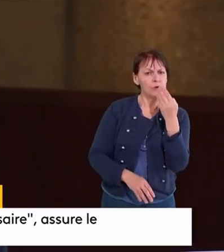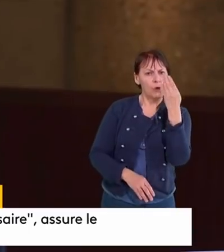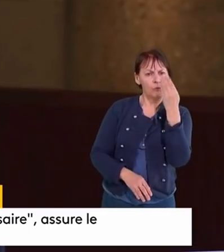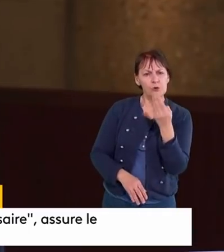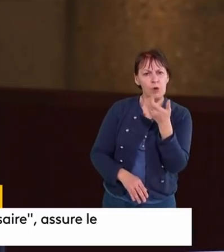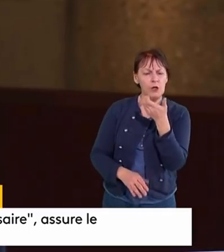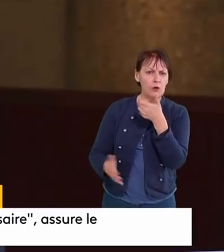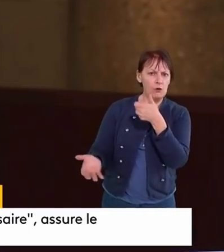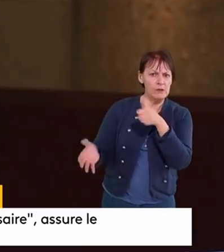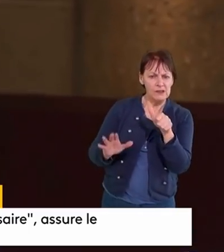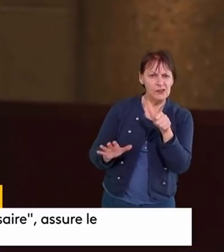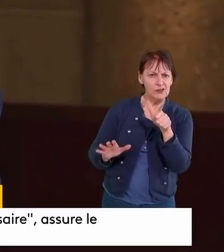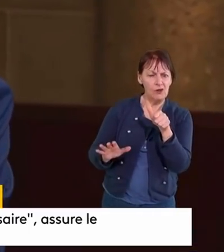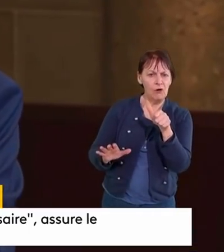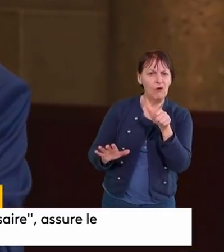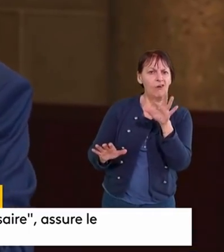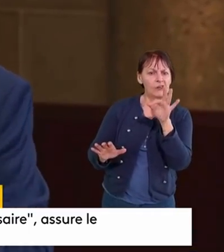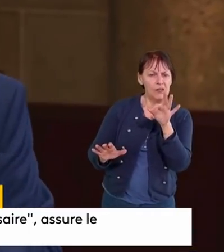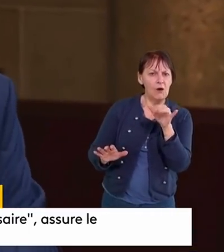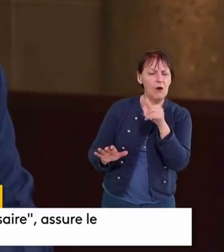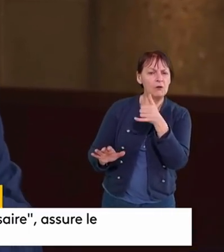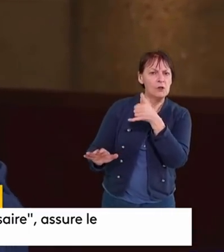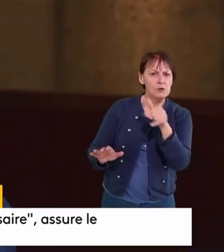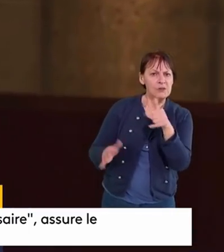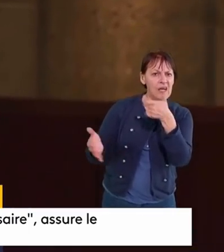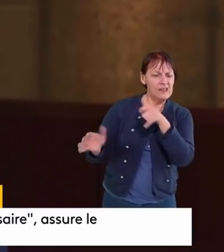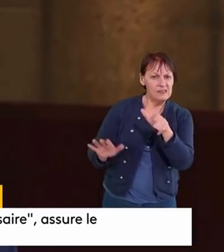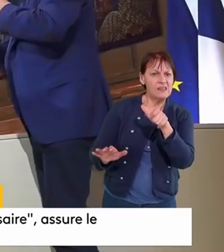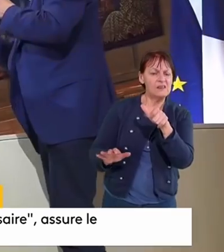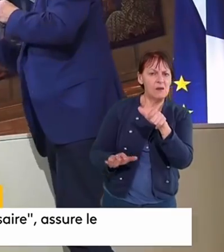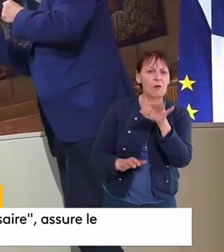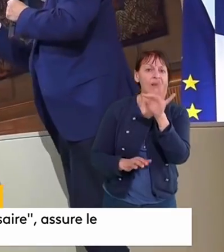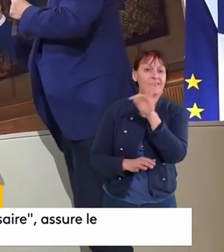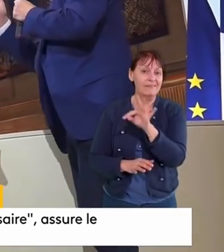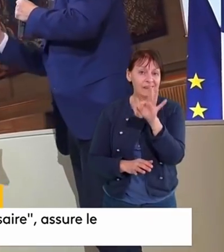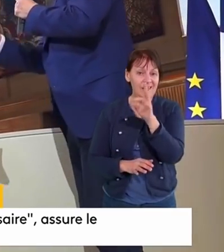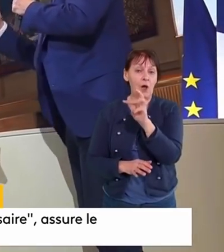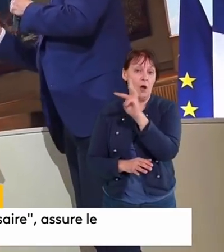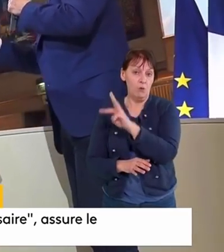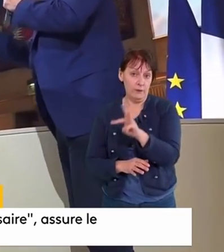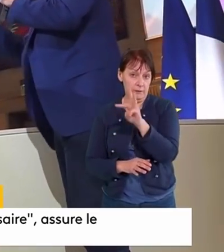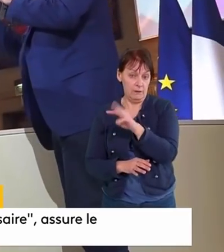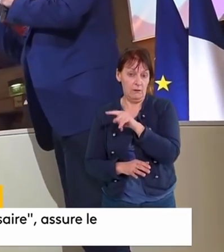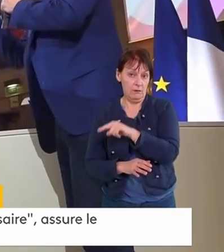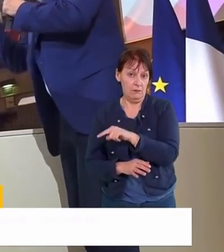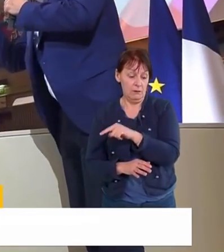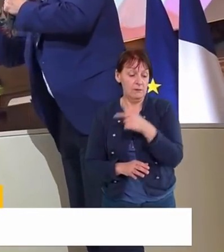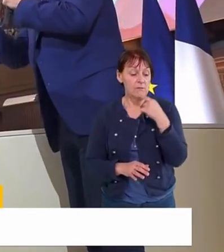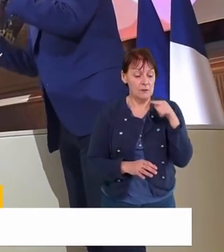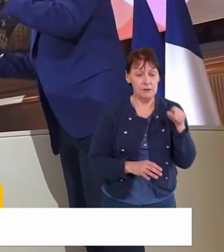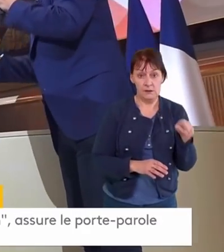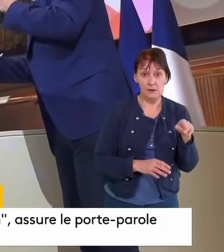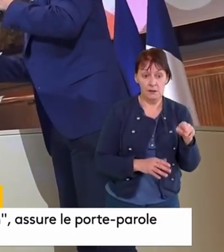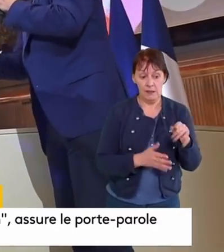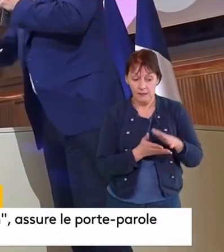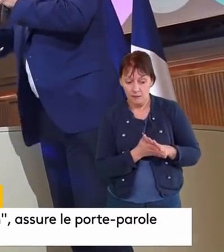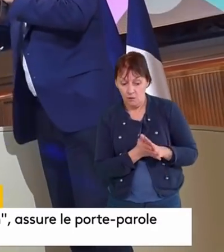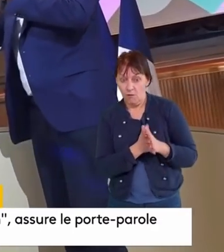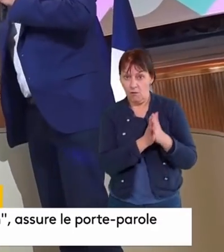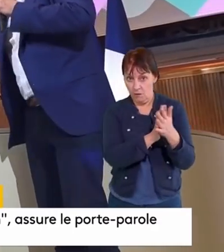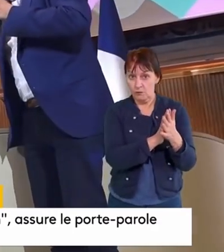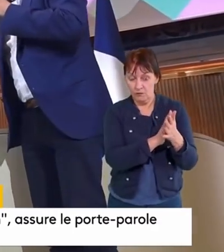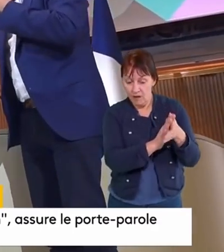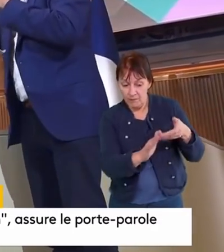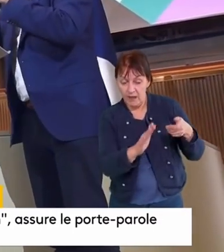à 750 TWh. Il faut investir donc dans la production d'énergie issue du renouvelable. Et